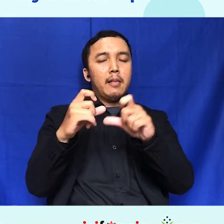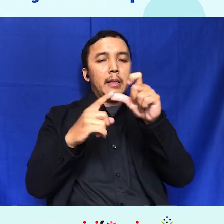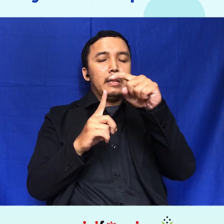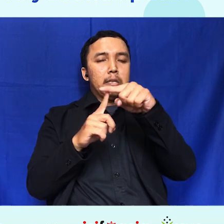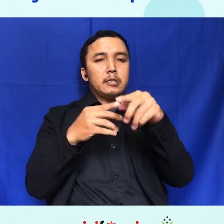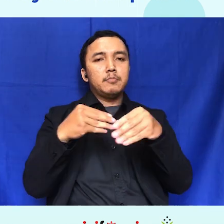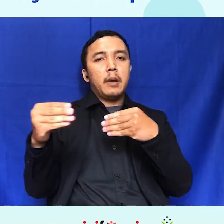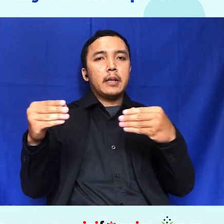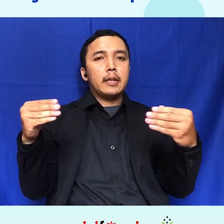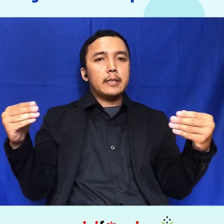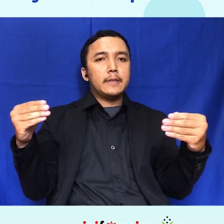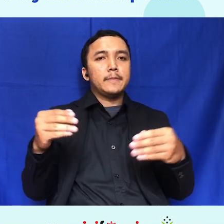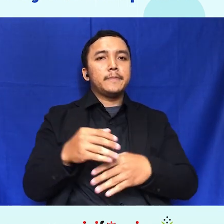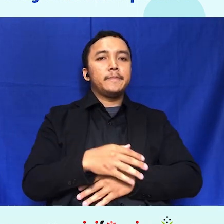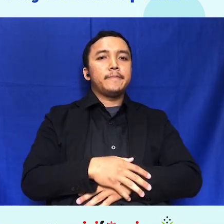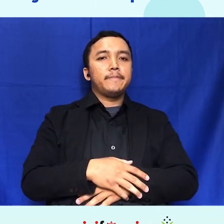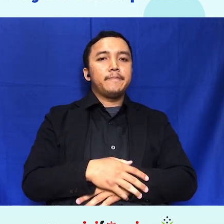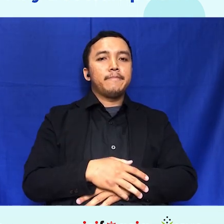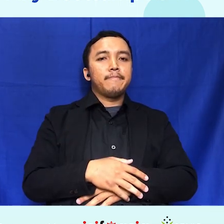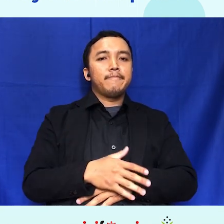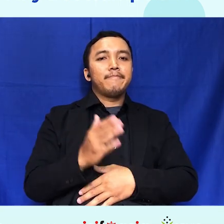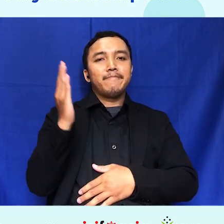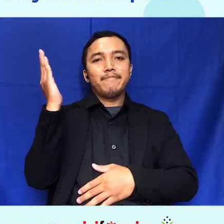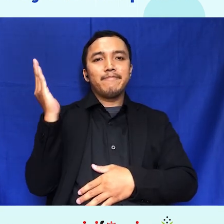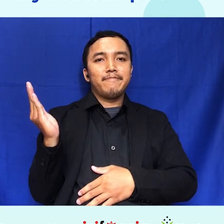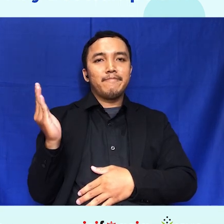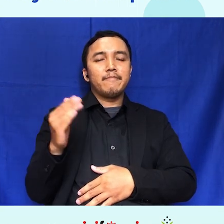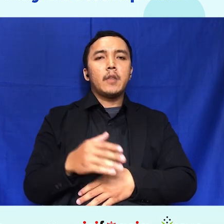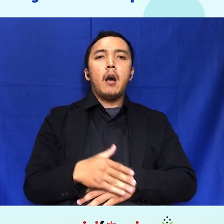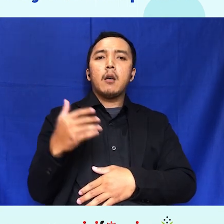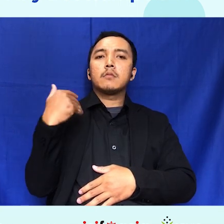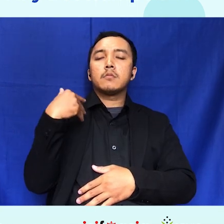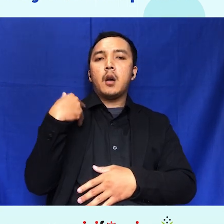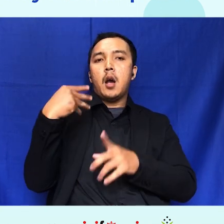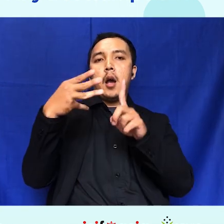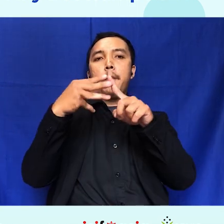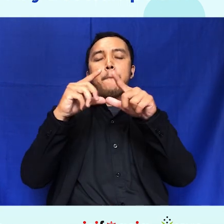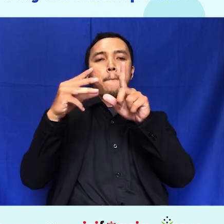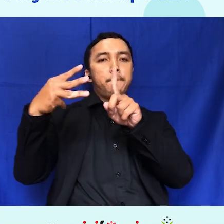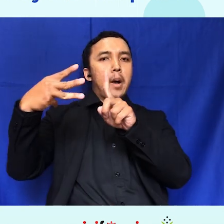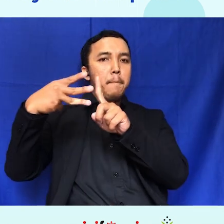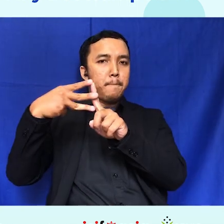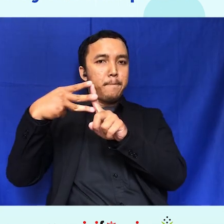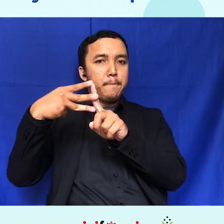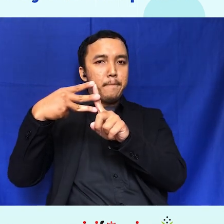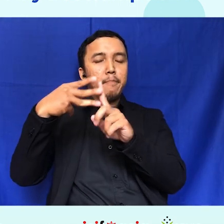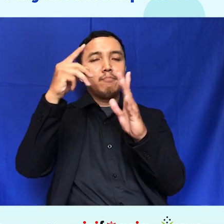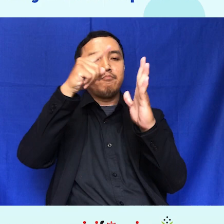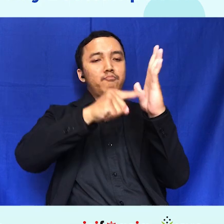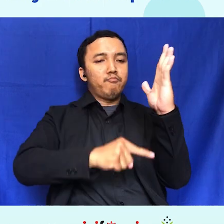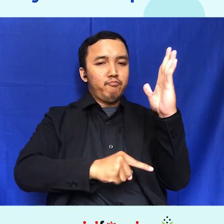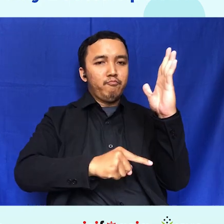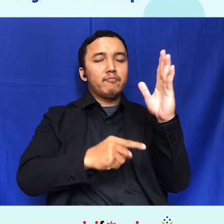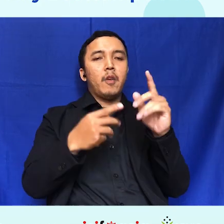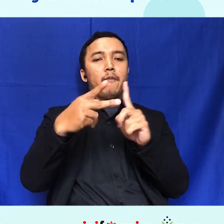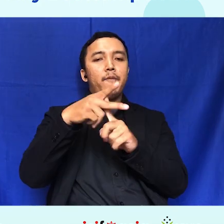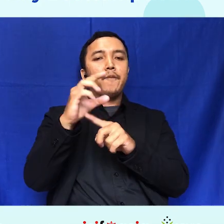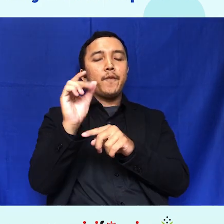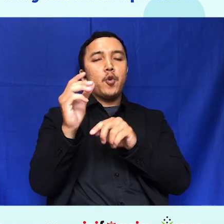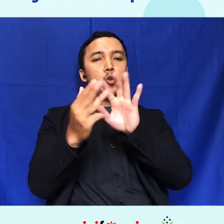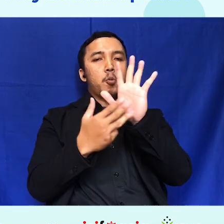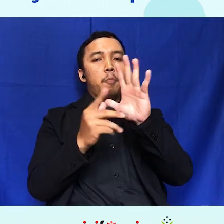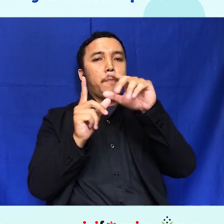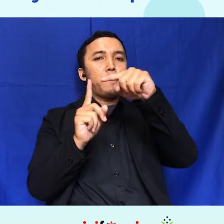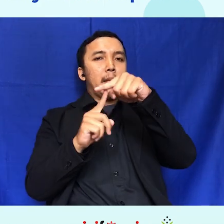Perkenalan kelas. Video. Durasi 3 menit visited link. yaitu label bab pada parent dari drop-down, label format